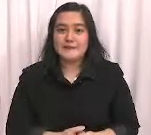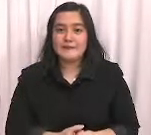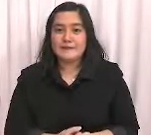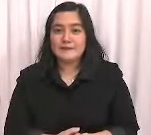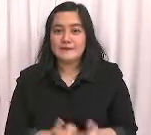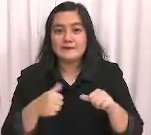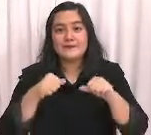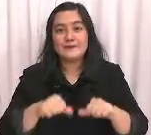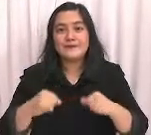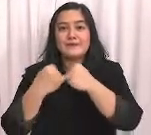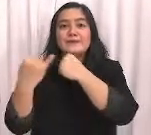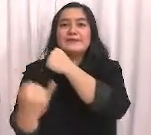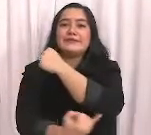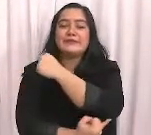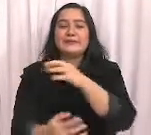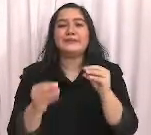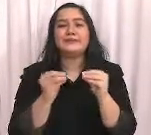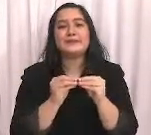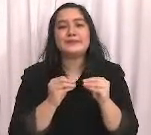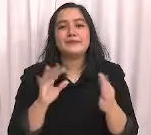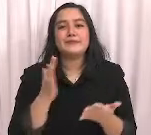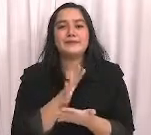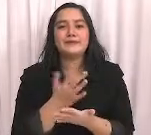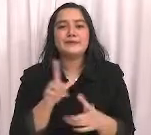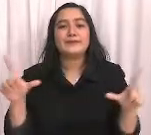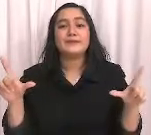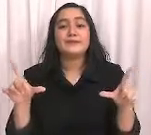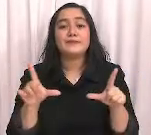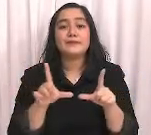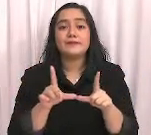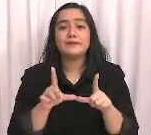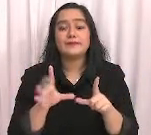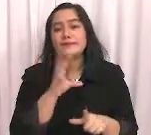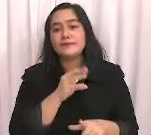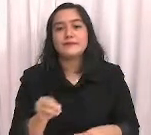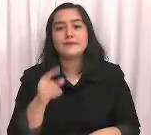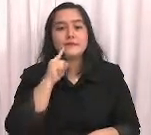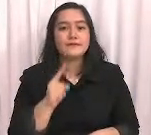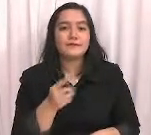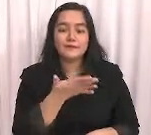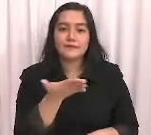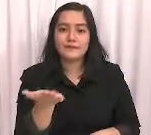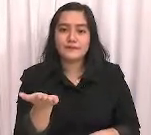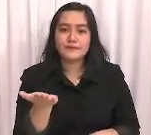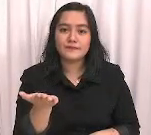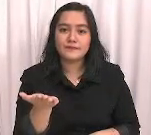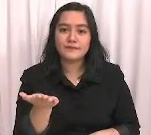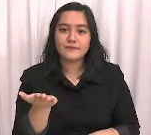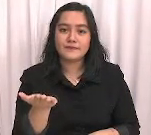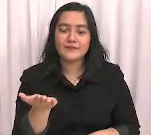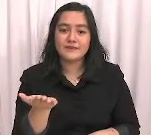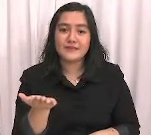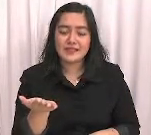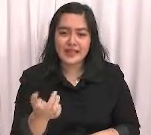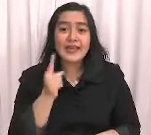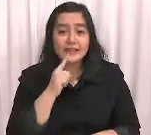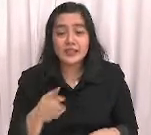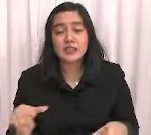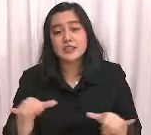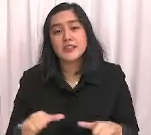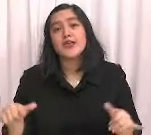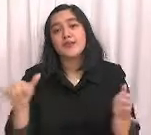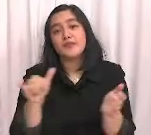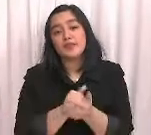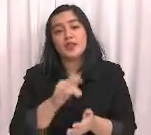invite more. And share the link. And sabihin nyo sa kanila, alright, ipasa nyo ulito. At doon sa mga